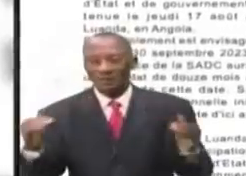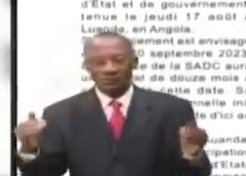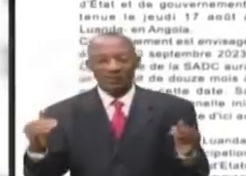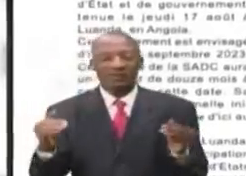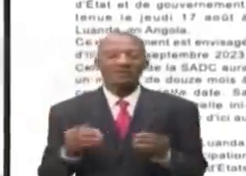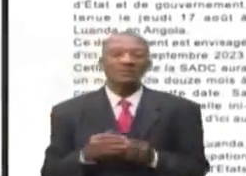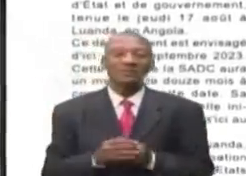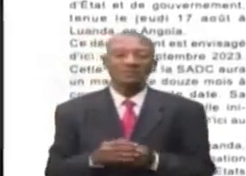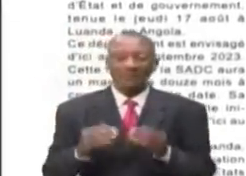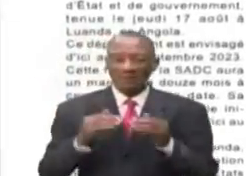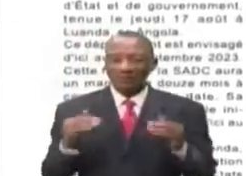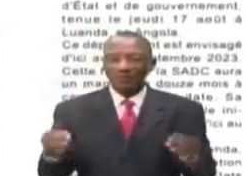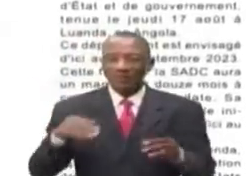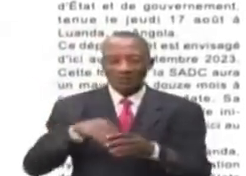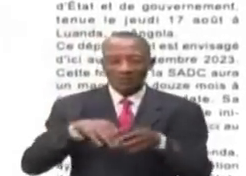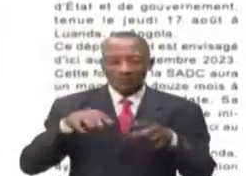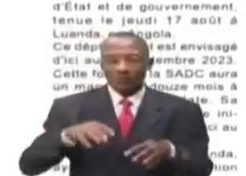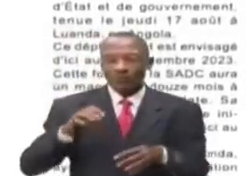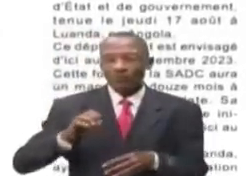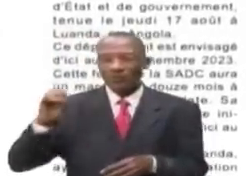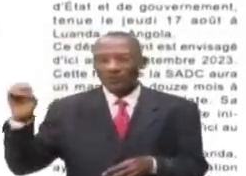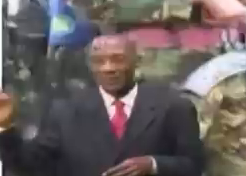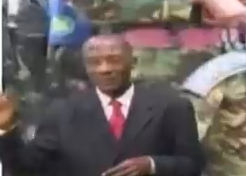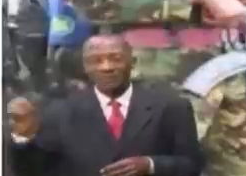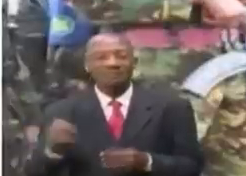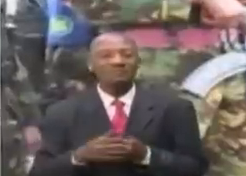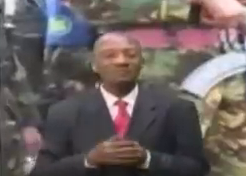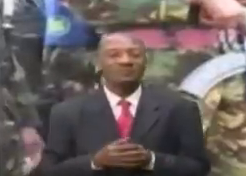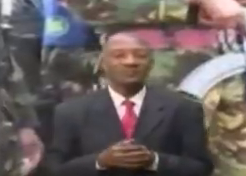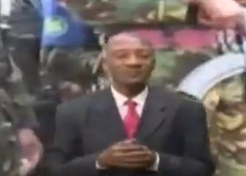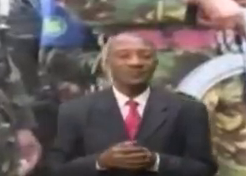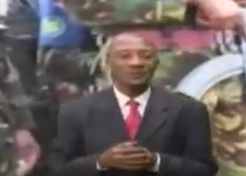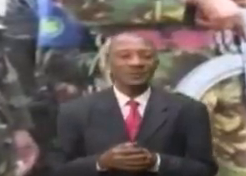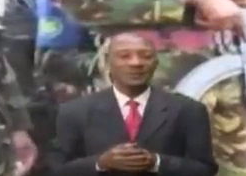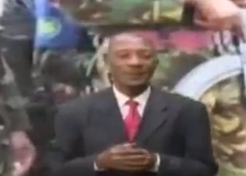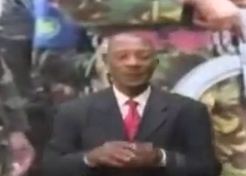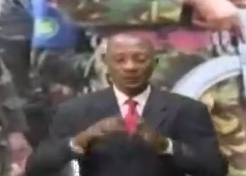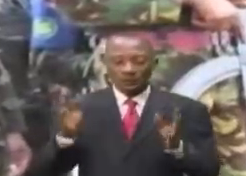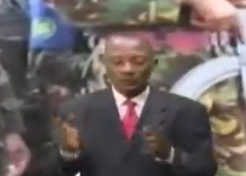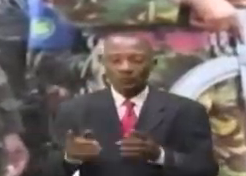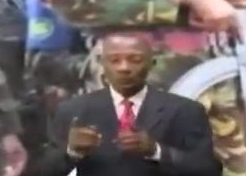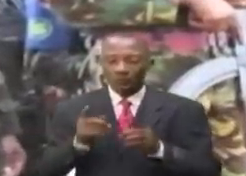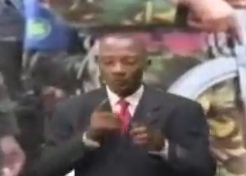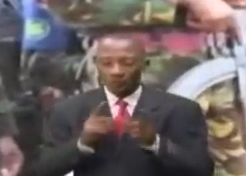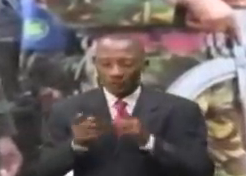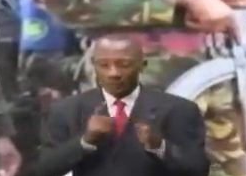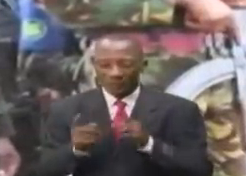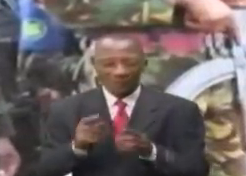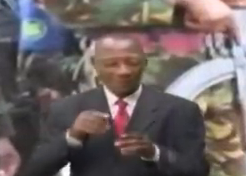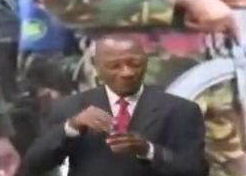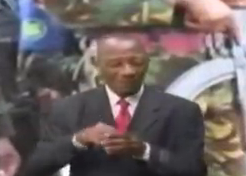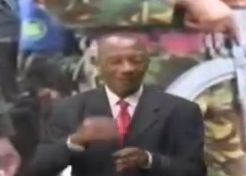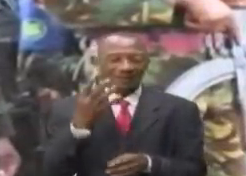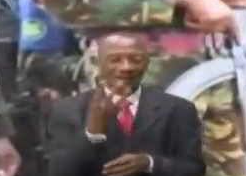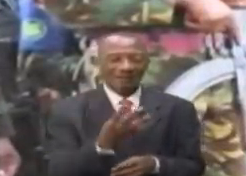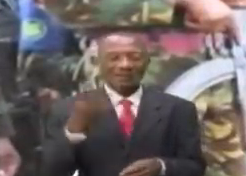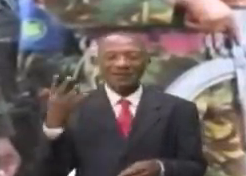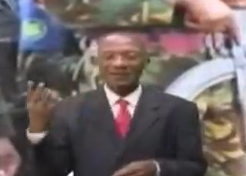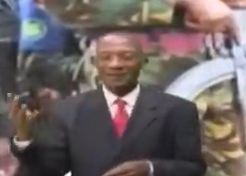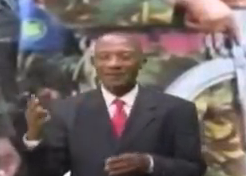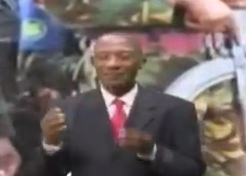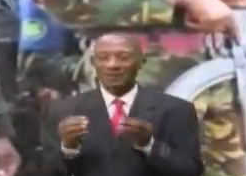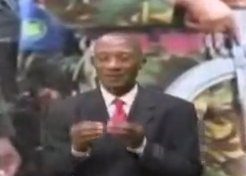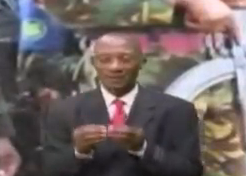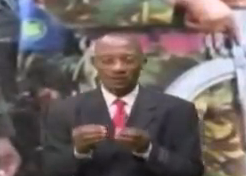armés locaux et étrangers. C'est ce qui ressort du communiqué final de la 43e réunion ordinaire des chefs